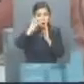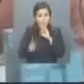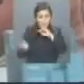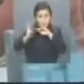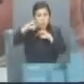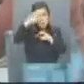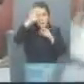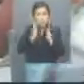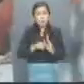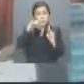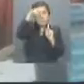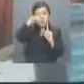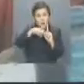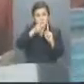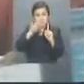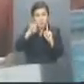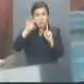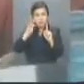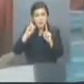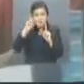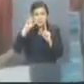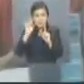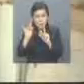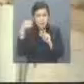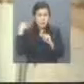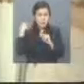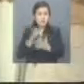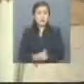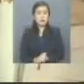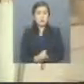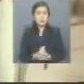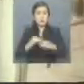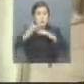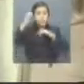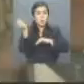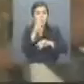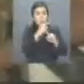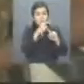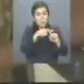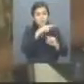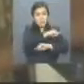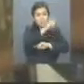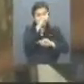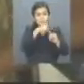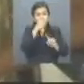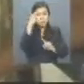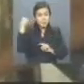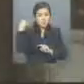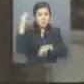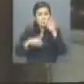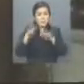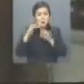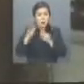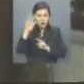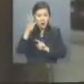1,238 ต่อแสนประชากรสูงกว่าช่วงวันที่1ถึง7มกราคม2555เกือบ5เท่าตัวเช่นเดียวกับ